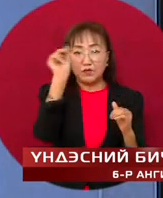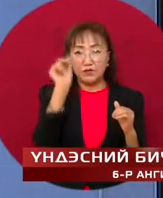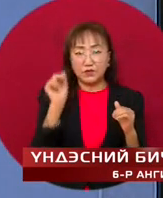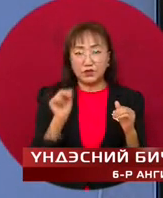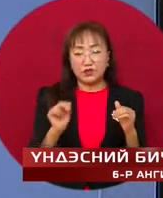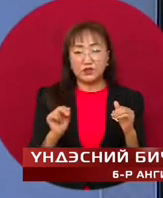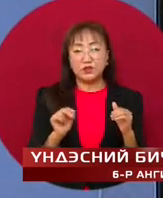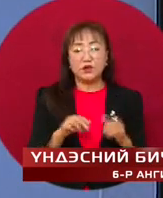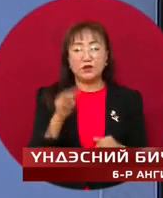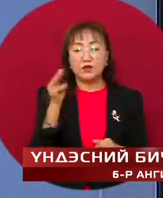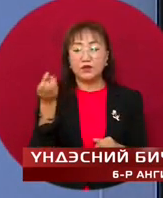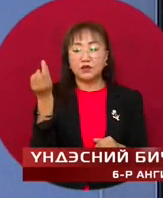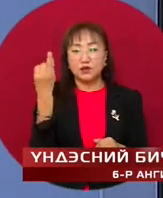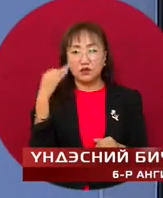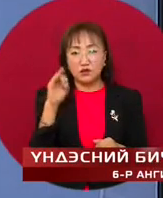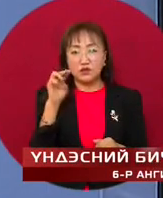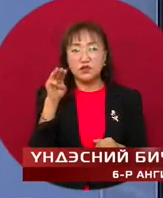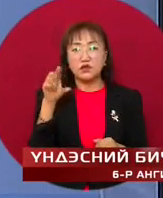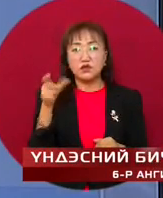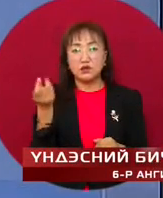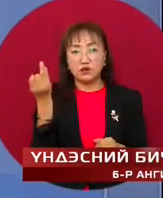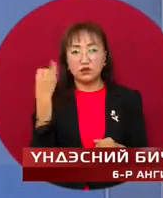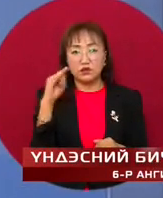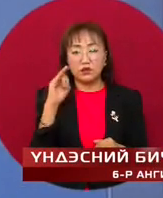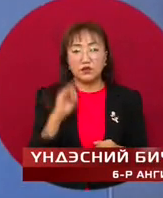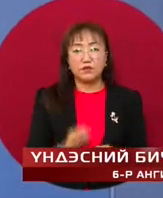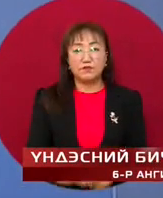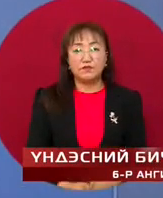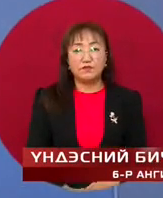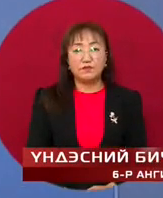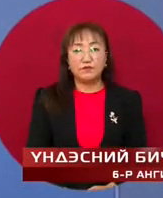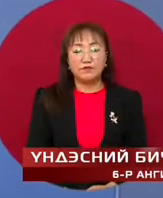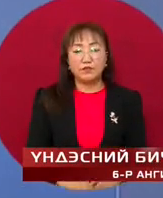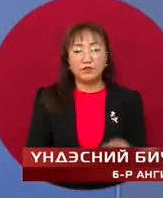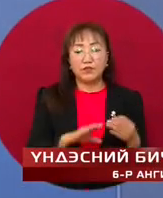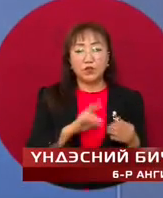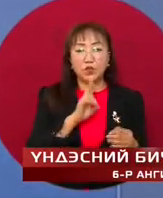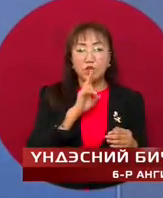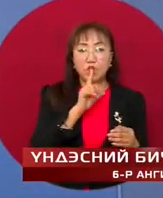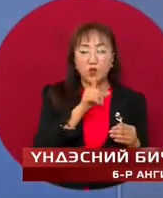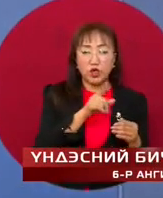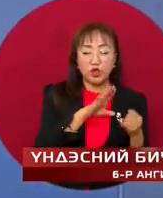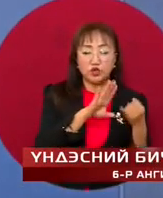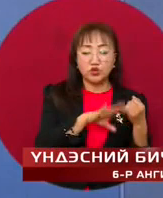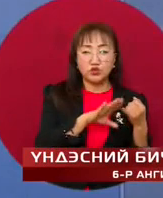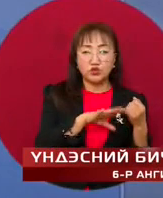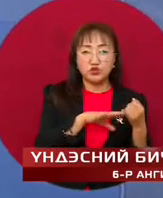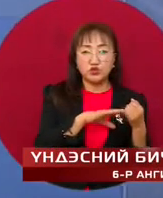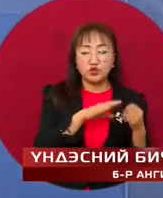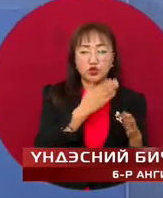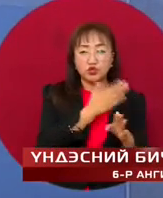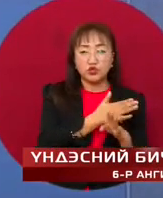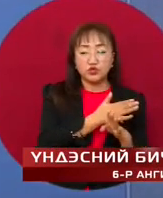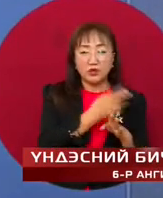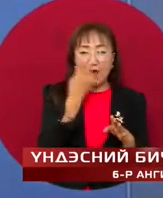За, тай, тэ гэж дуудан шин галгана. За, мөн төгсгөл харгалзахгүй залгаж байгаа учраас сонгож авсан гурван